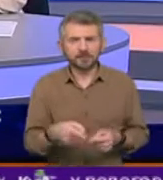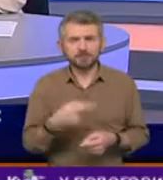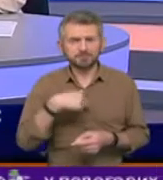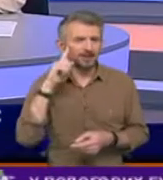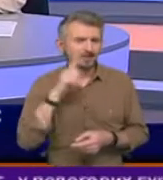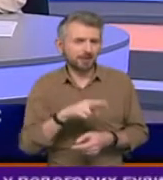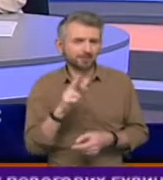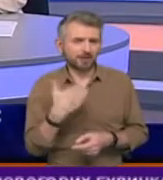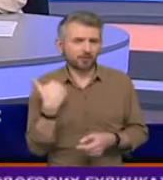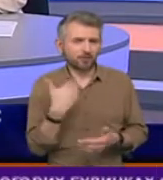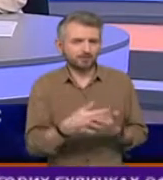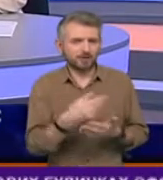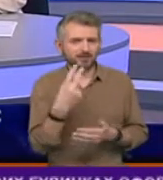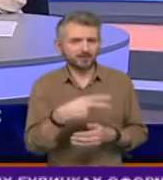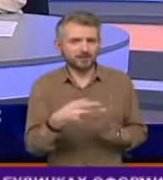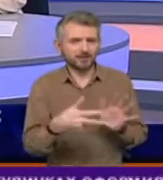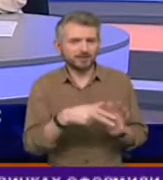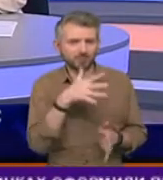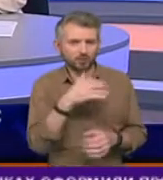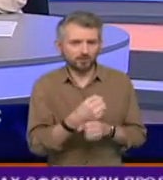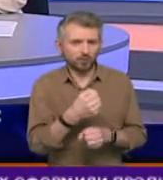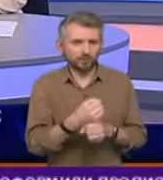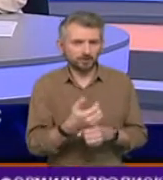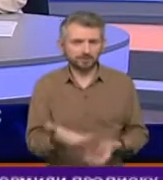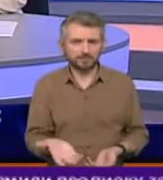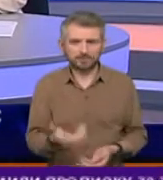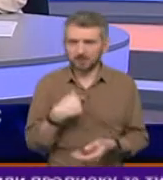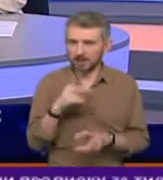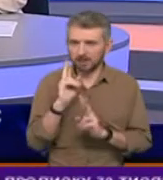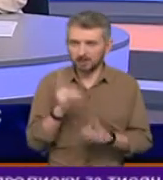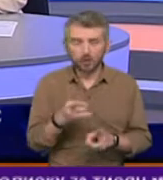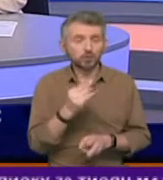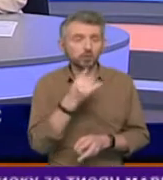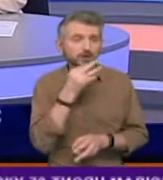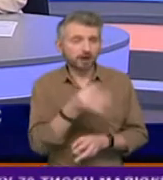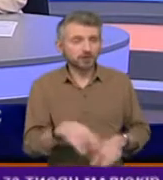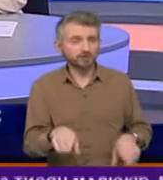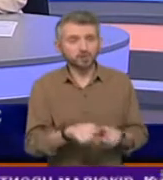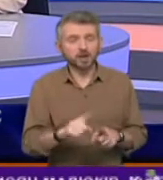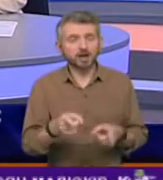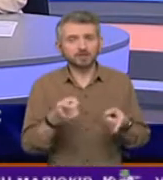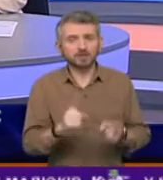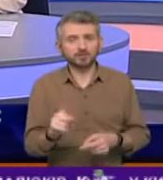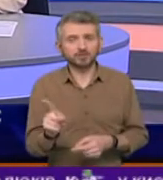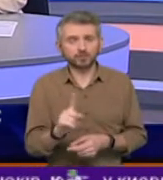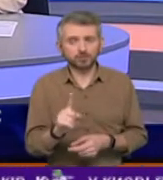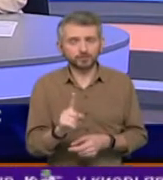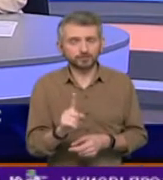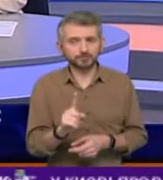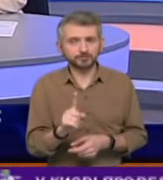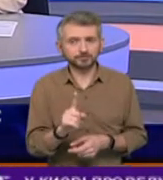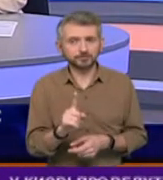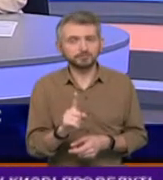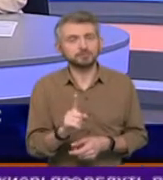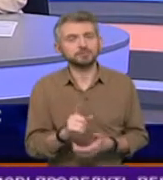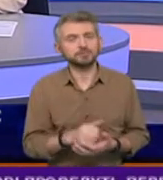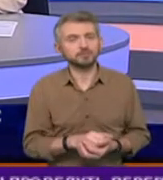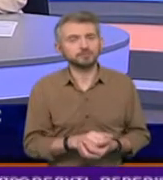я теж, я просто... Ми всі представники громадськості. Я до того, що це дуже правильна політика, от